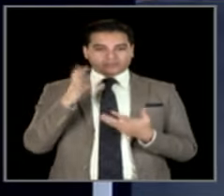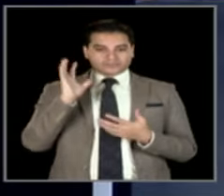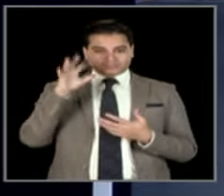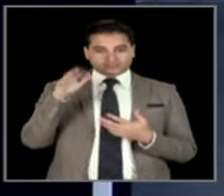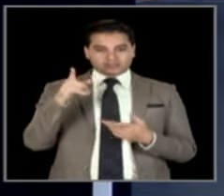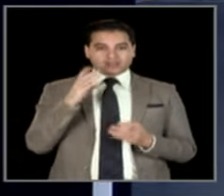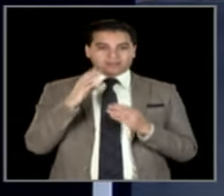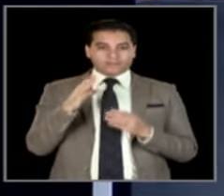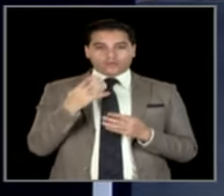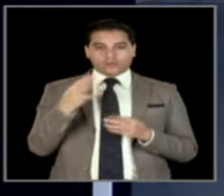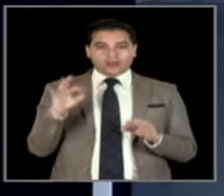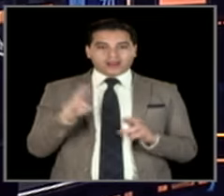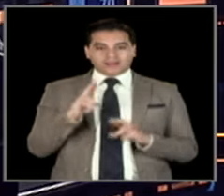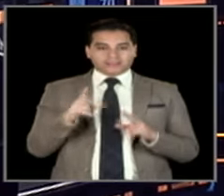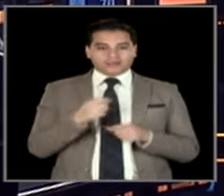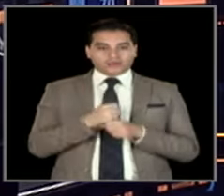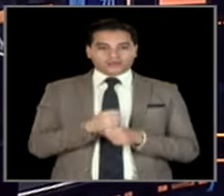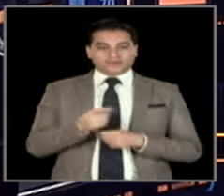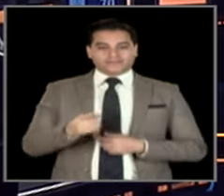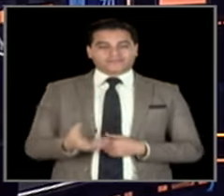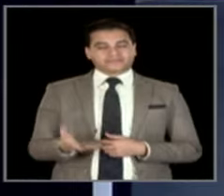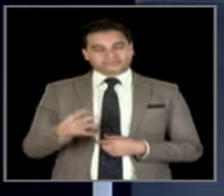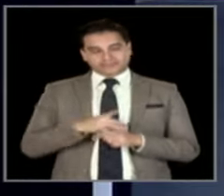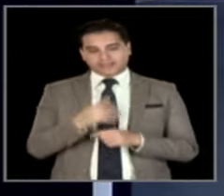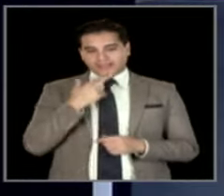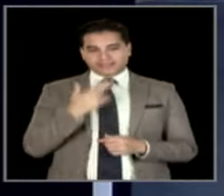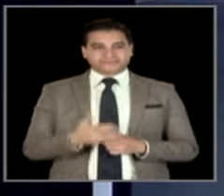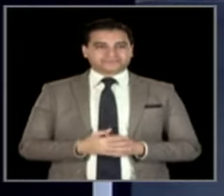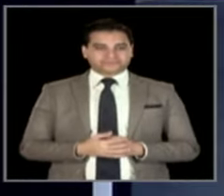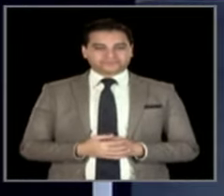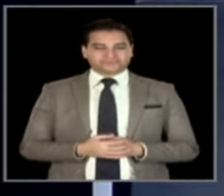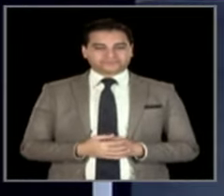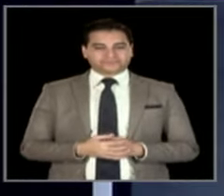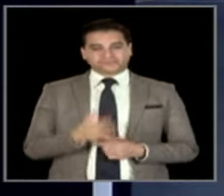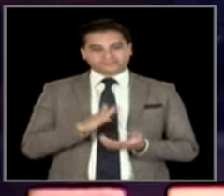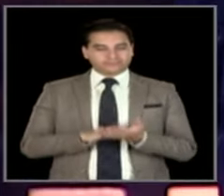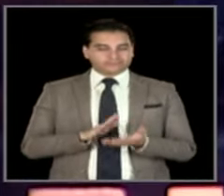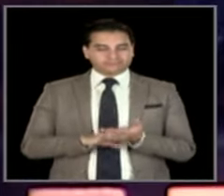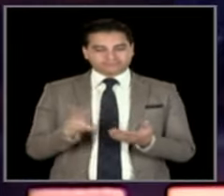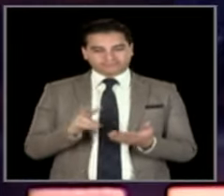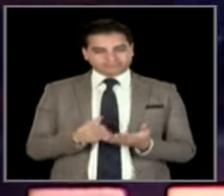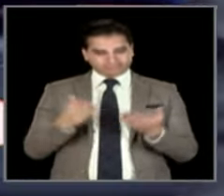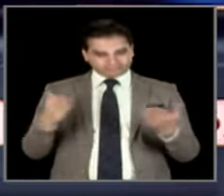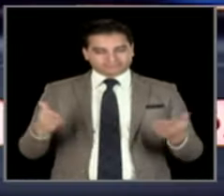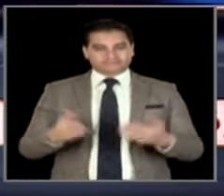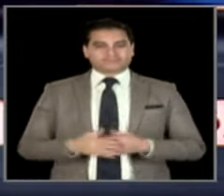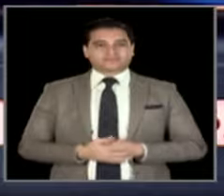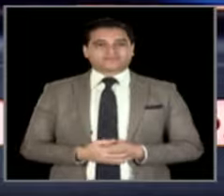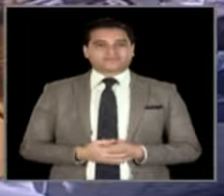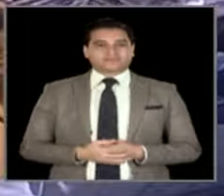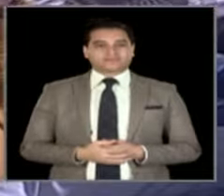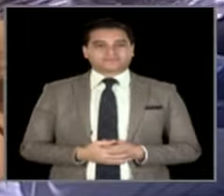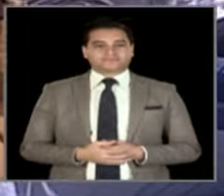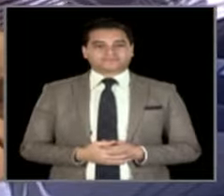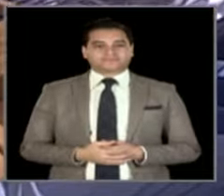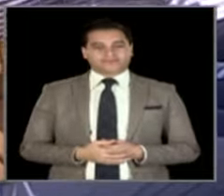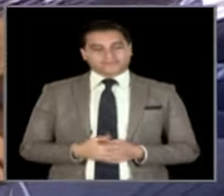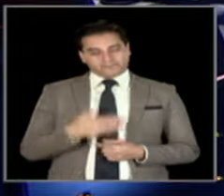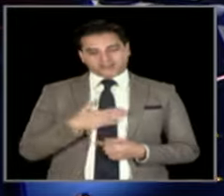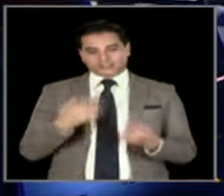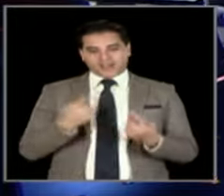أنت بتجاوب كل الأسئلة وأنت واقف جنبي هنا؟ هاردك كرة اليد. كلنا نحيي عمرو عزة. عزة وعمر. معلش يا